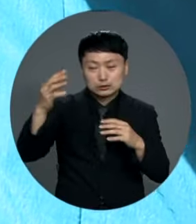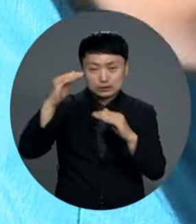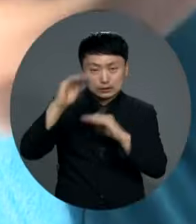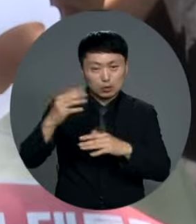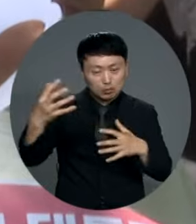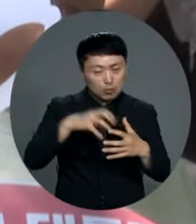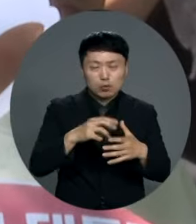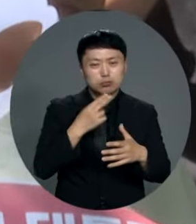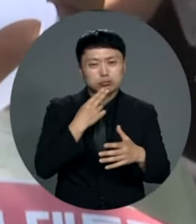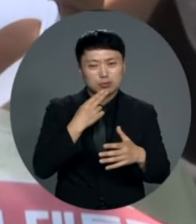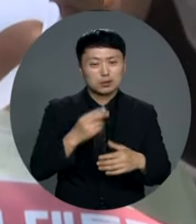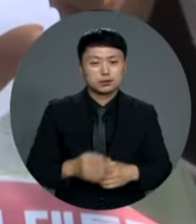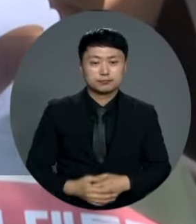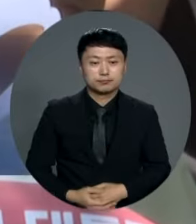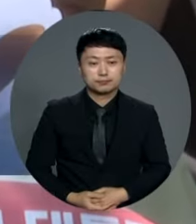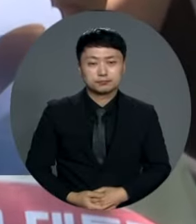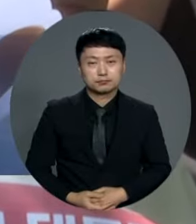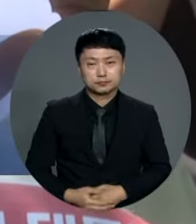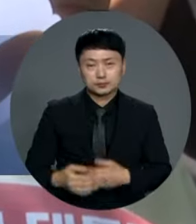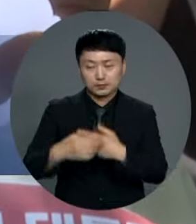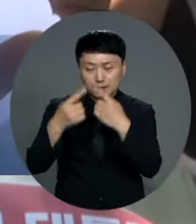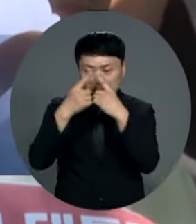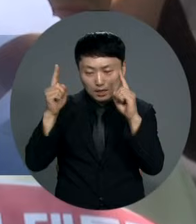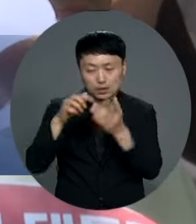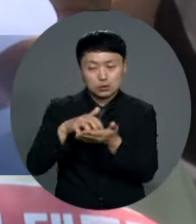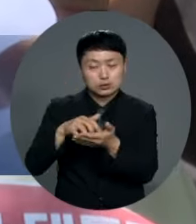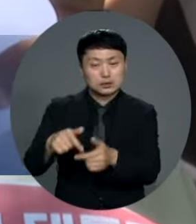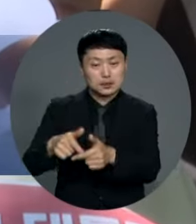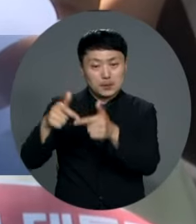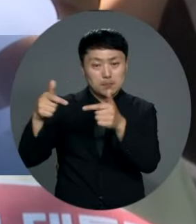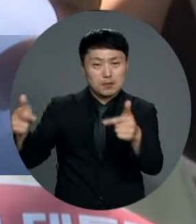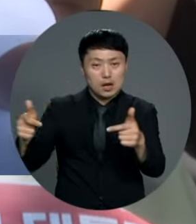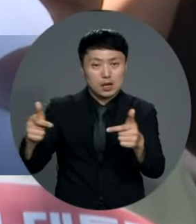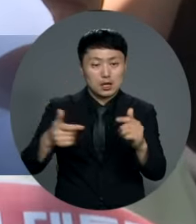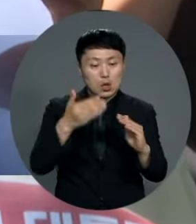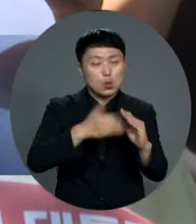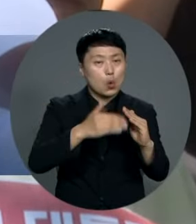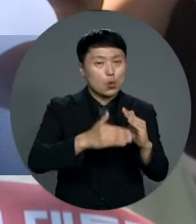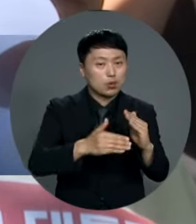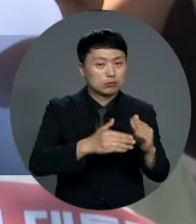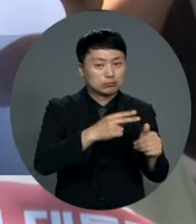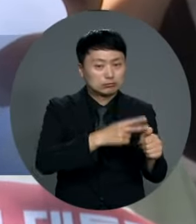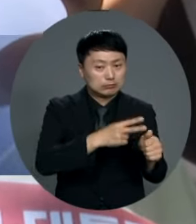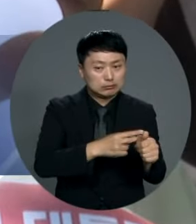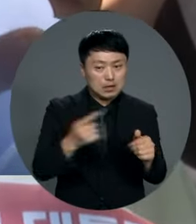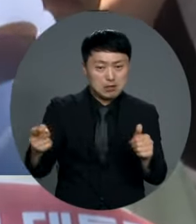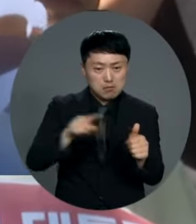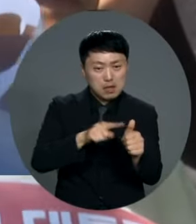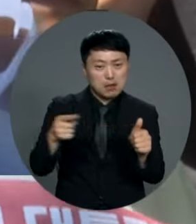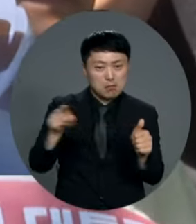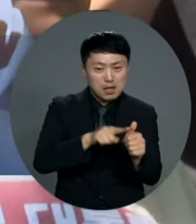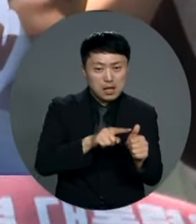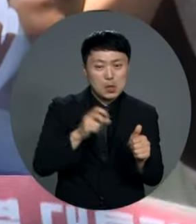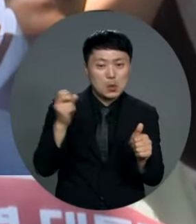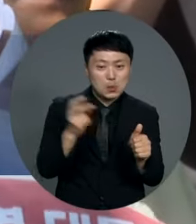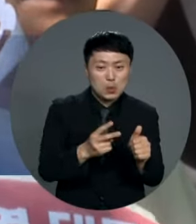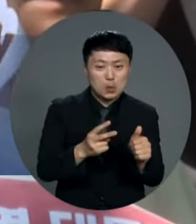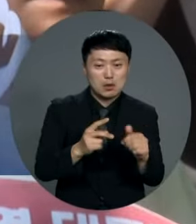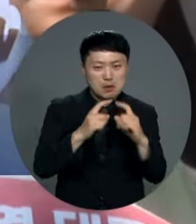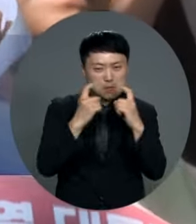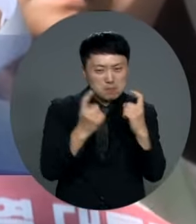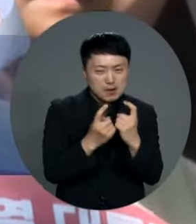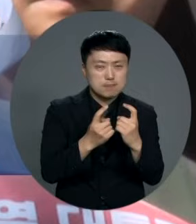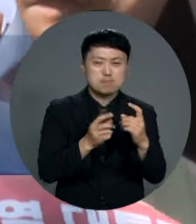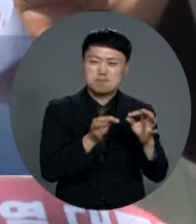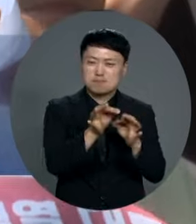비난했습니다. 증원된 의사들이 지역 공공 필수 의료를 수행할 수 있는 공공의료 시스템에 대한 언급은커녕 민간주도 의료시장 논리를